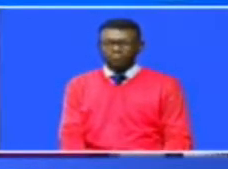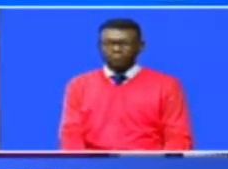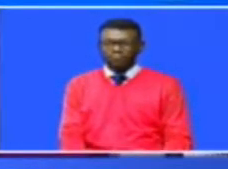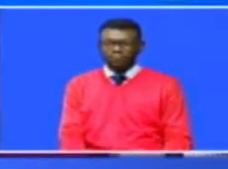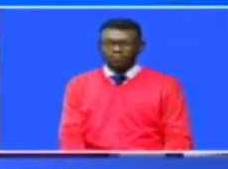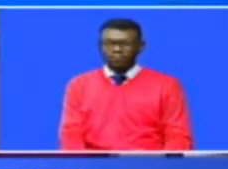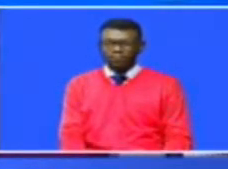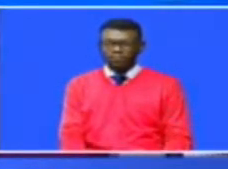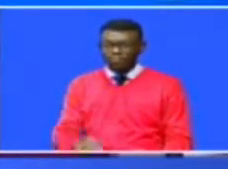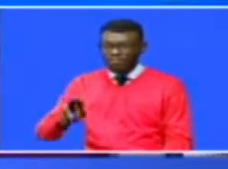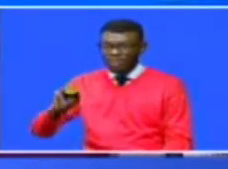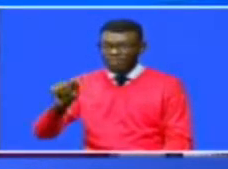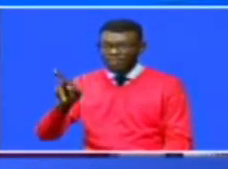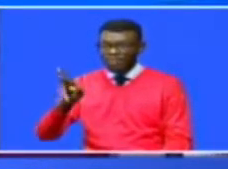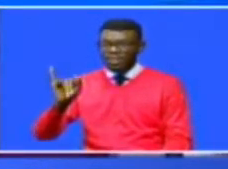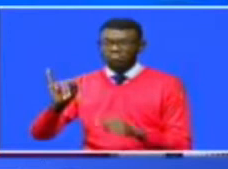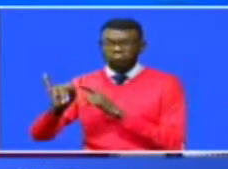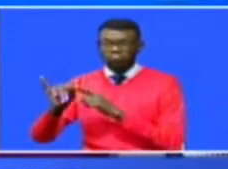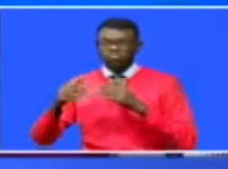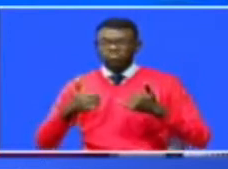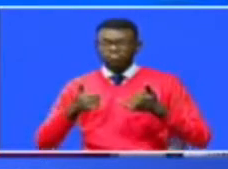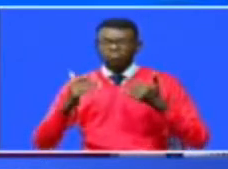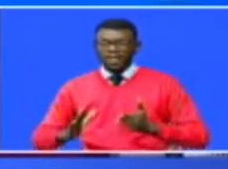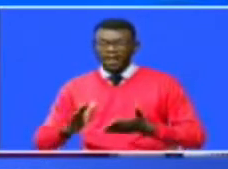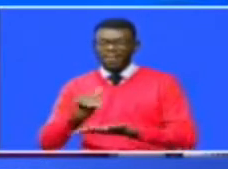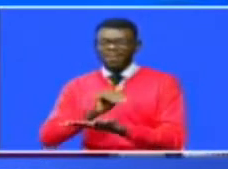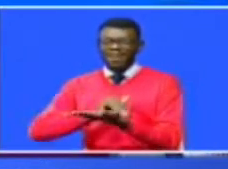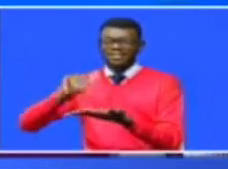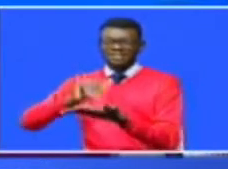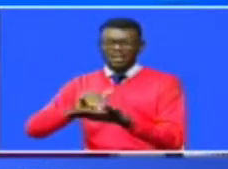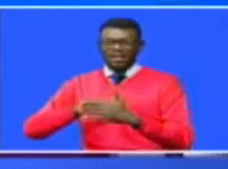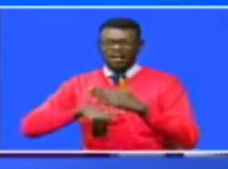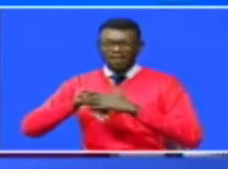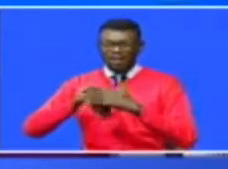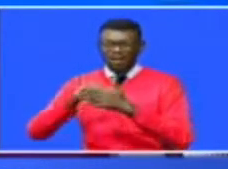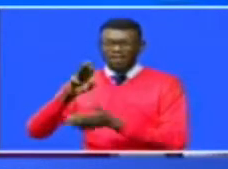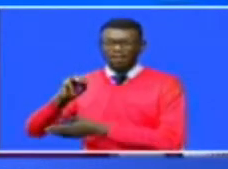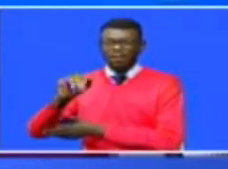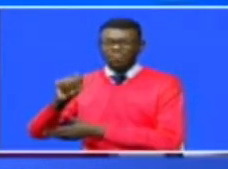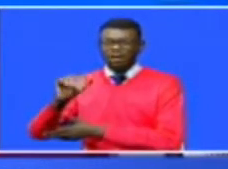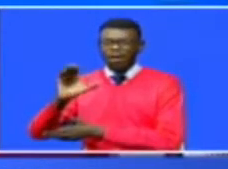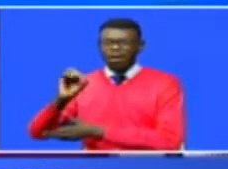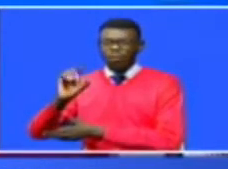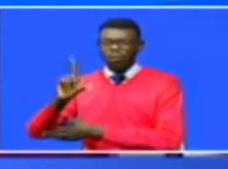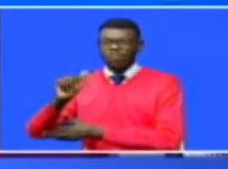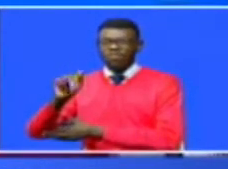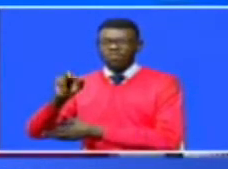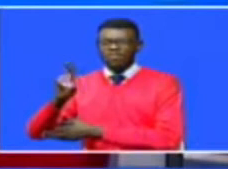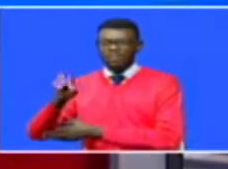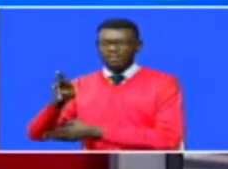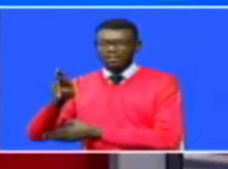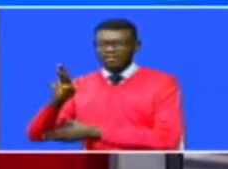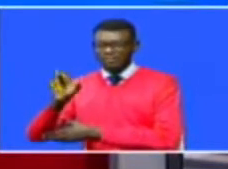Kwingineko, Mary Wanjiku ambaye ni mchezaji wa safu ya kati katika timu ya soka ya Makolanda za ameapa kuwa yupo